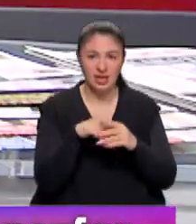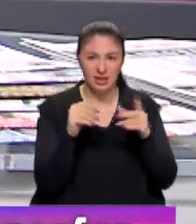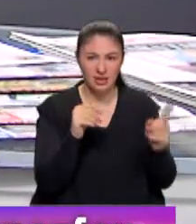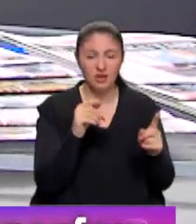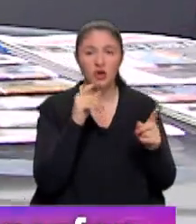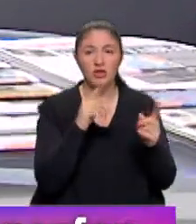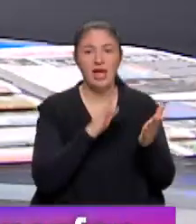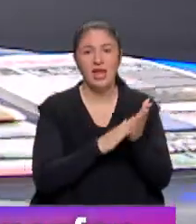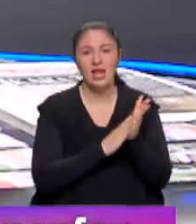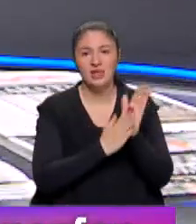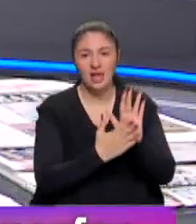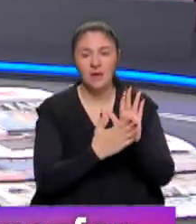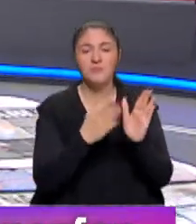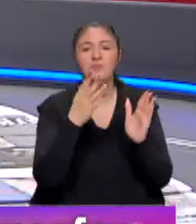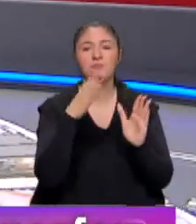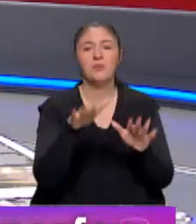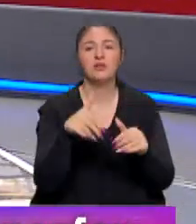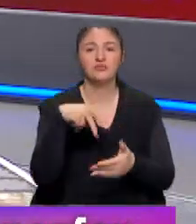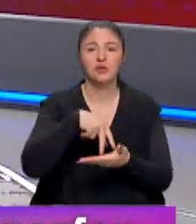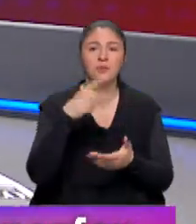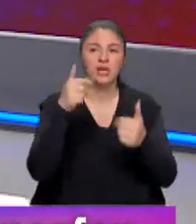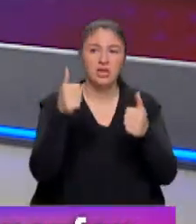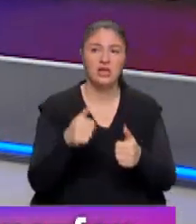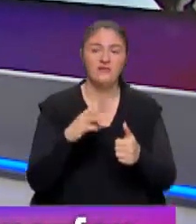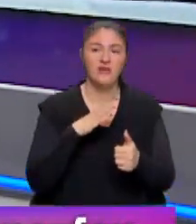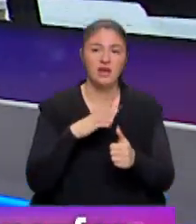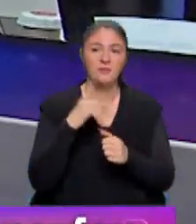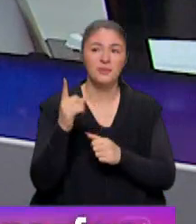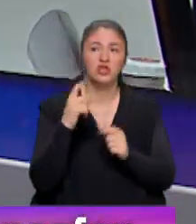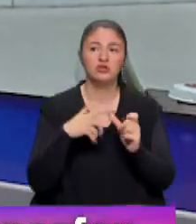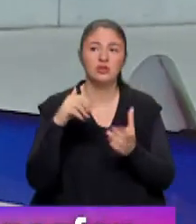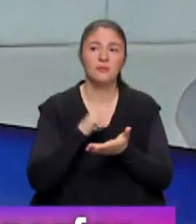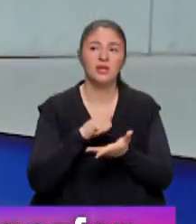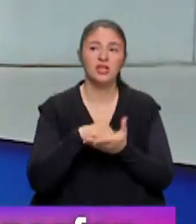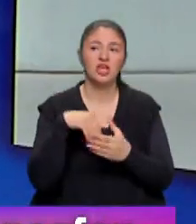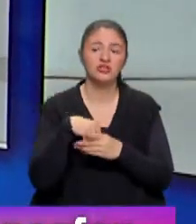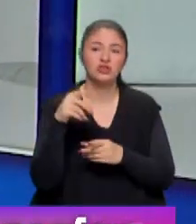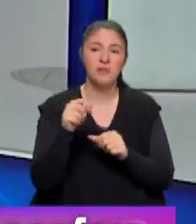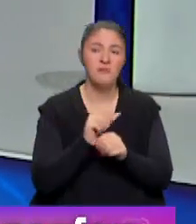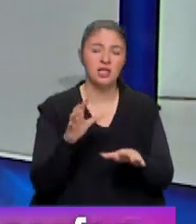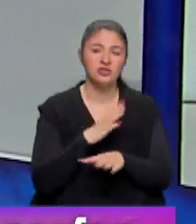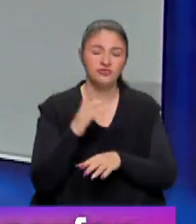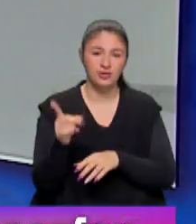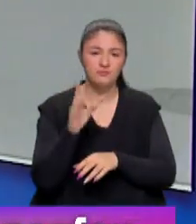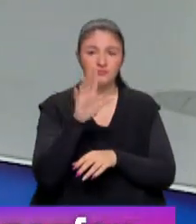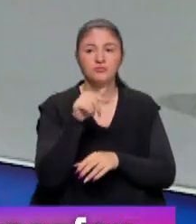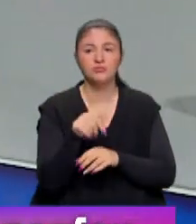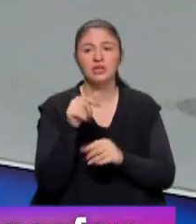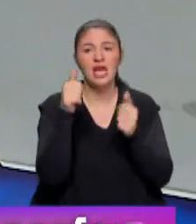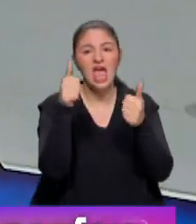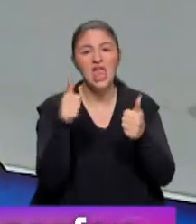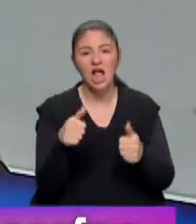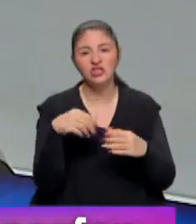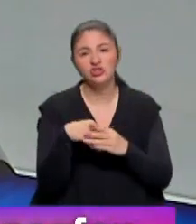Cevdet Akay'ın da elinde meclis kürsüsünde bir ilan var. Bir de sosyal medya üzerinden paylaşım var. Şimdi bu